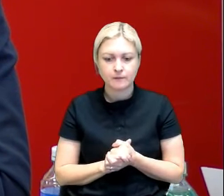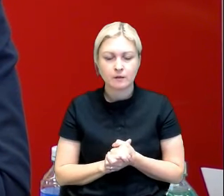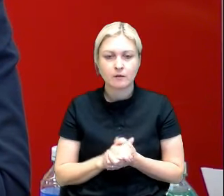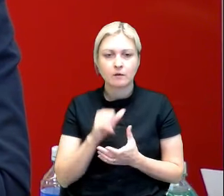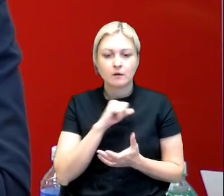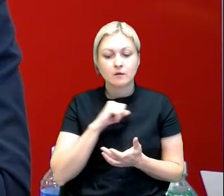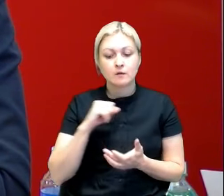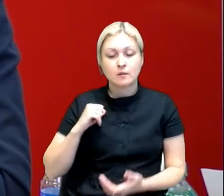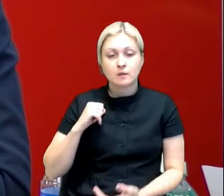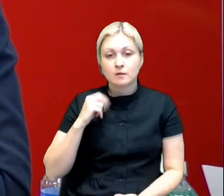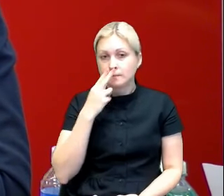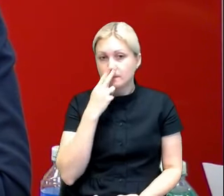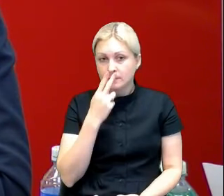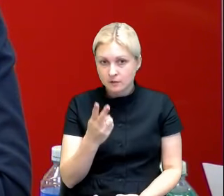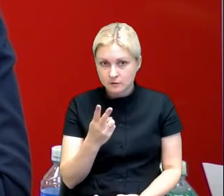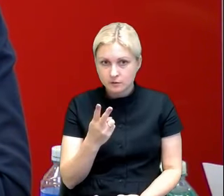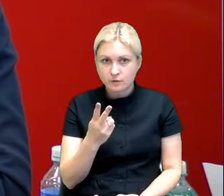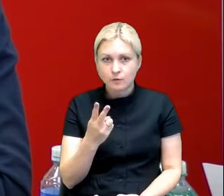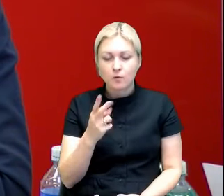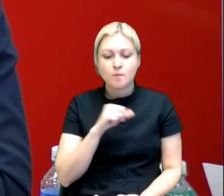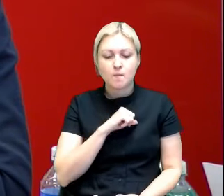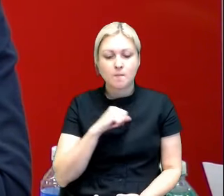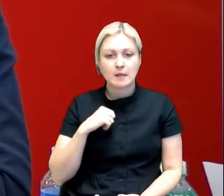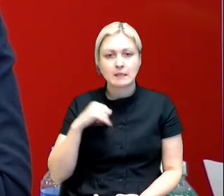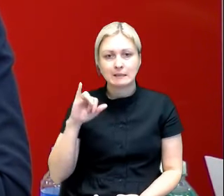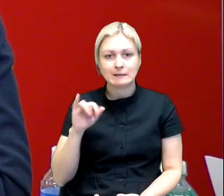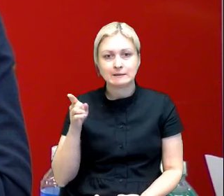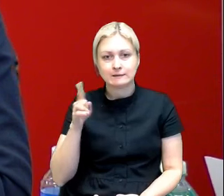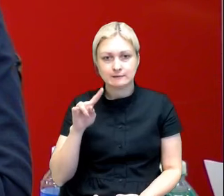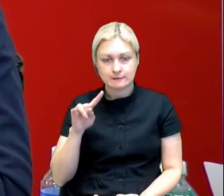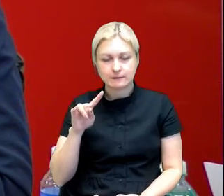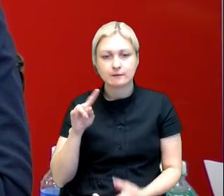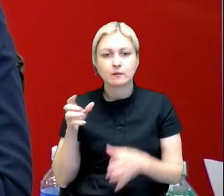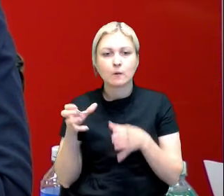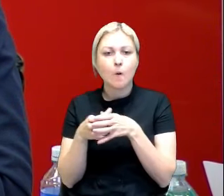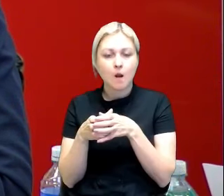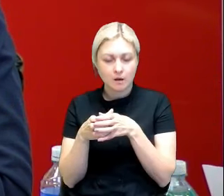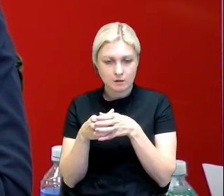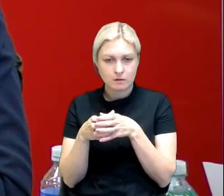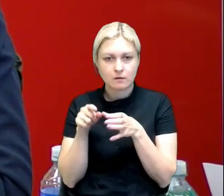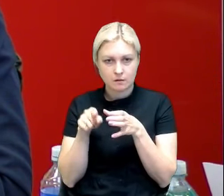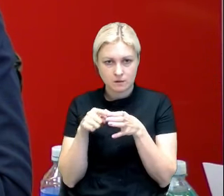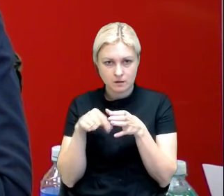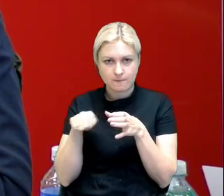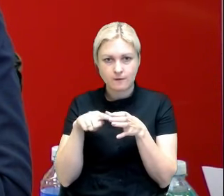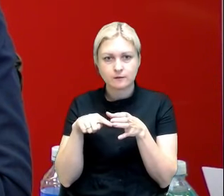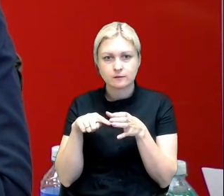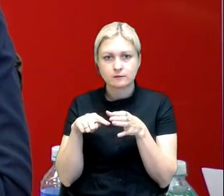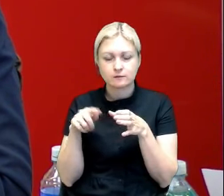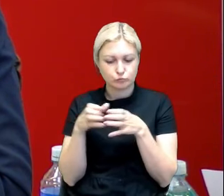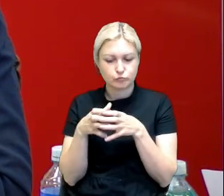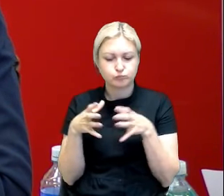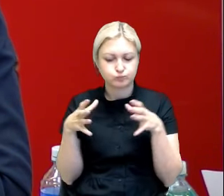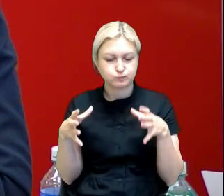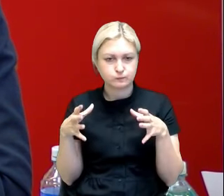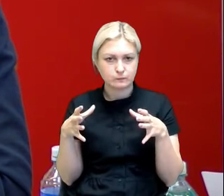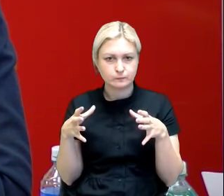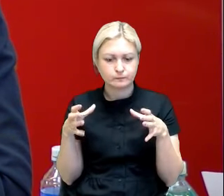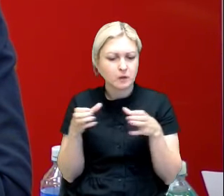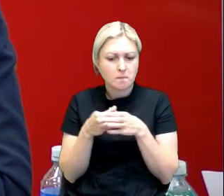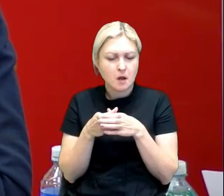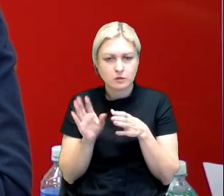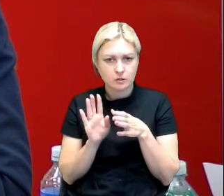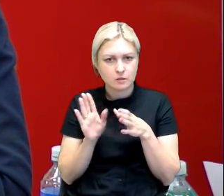kad pati id id kolektyvas kuris nebuvo mažas santykinai nebuvo